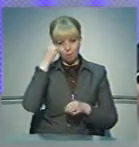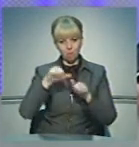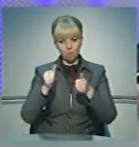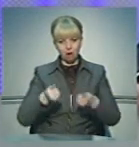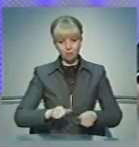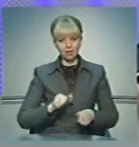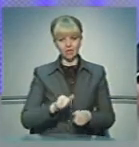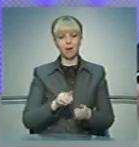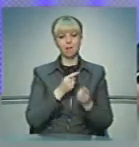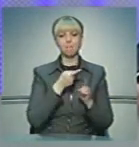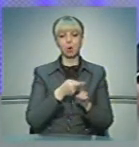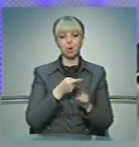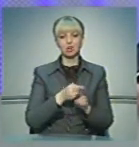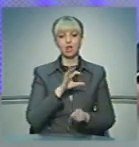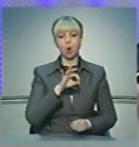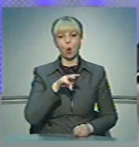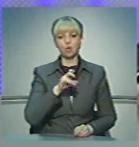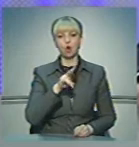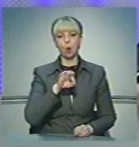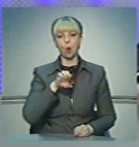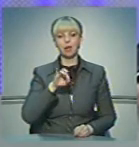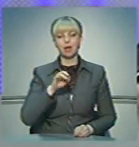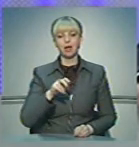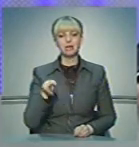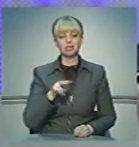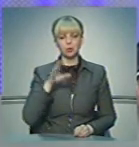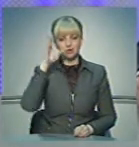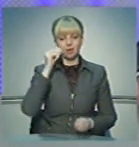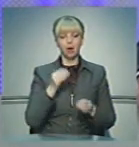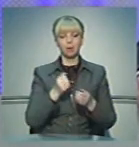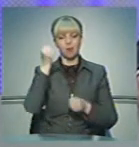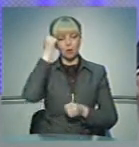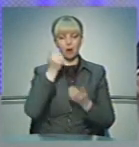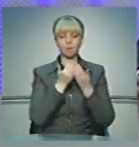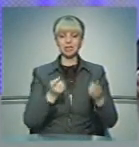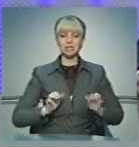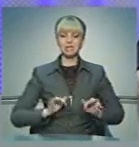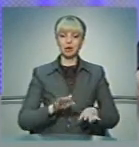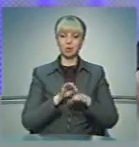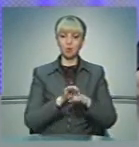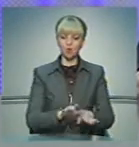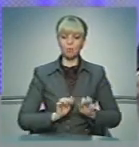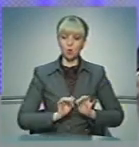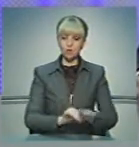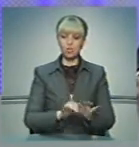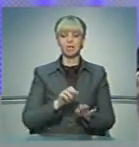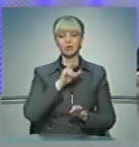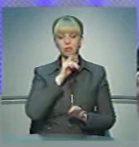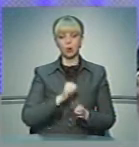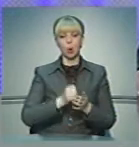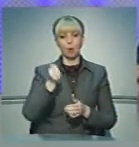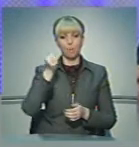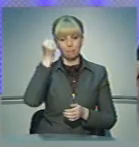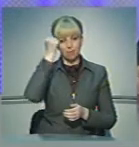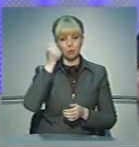та могили Ольги Кобилянської, літературний вечір у меморіальному музеї – це заходи, які провели у Чернівцях до пам'ятної